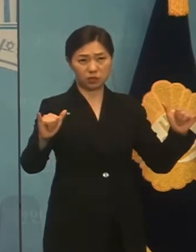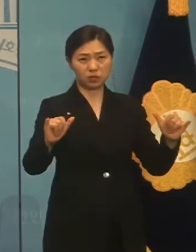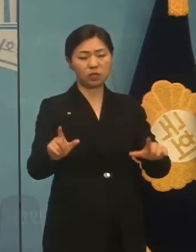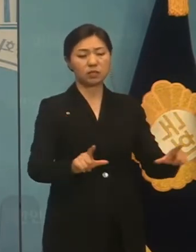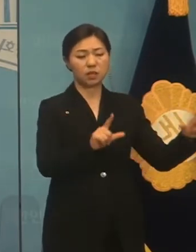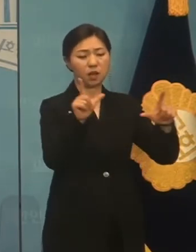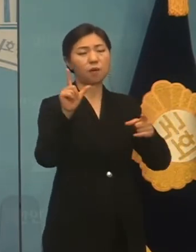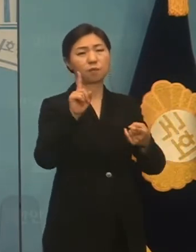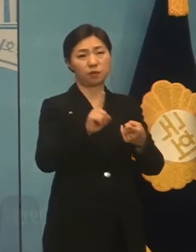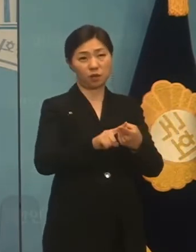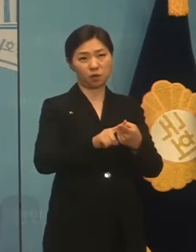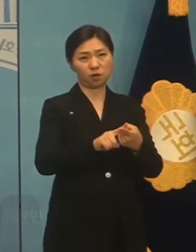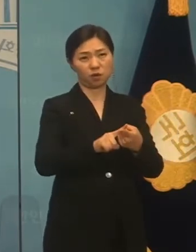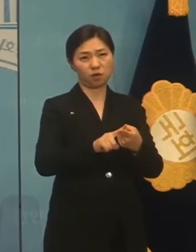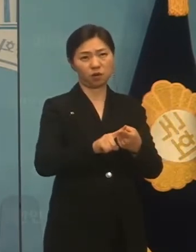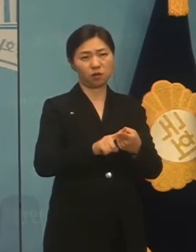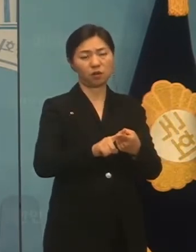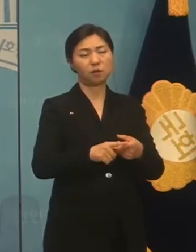합니다.